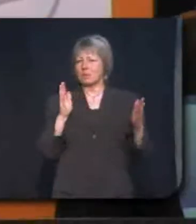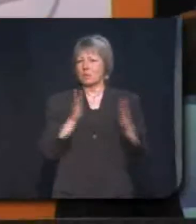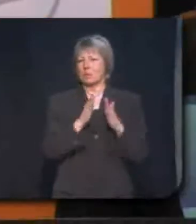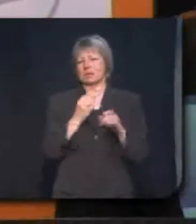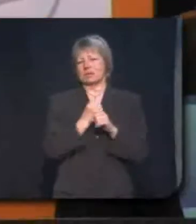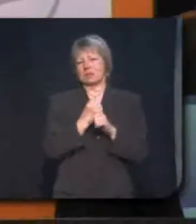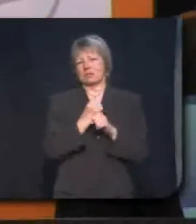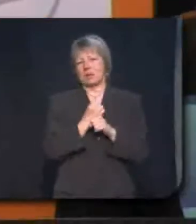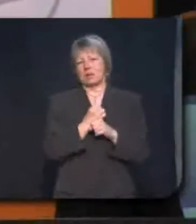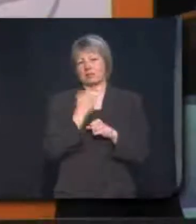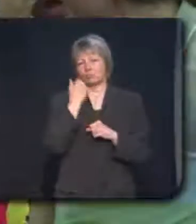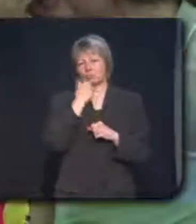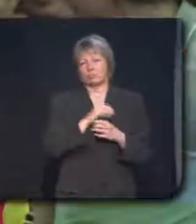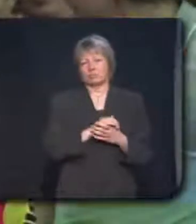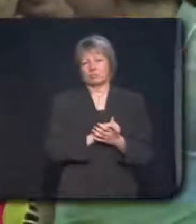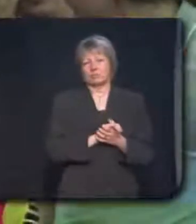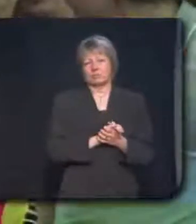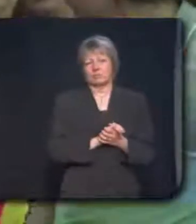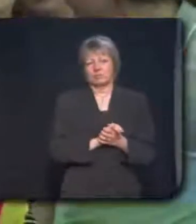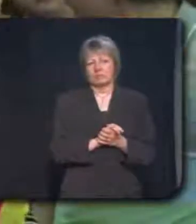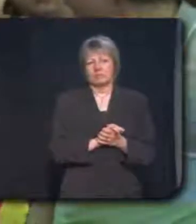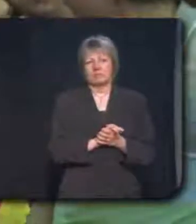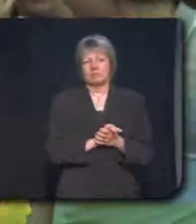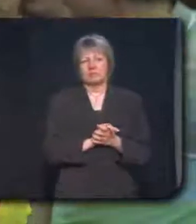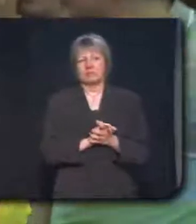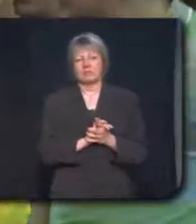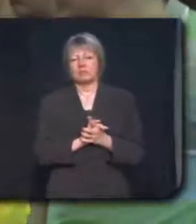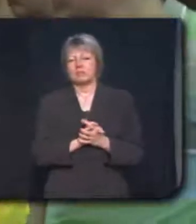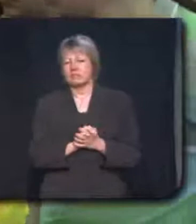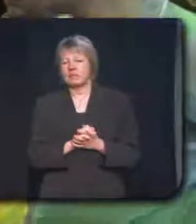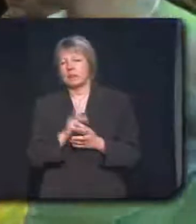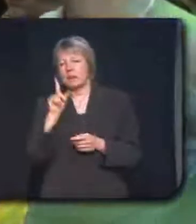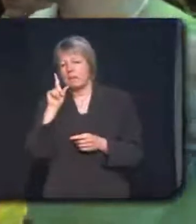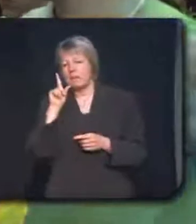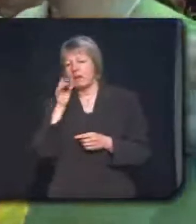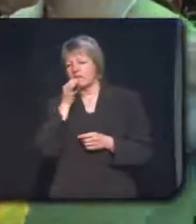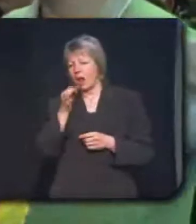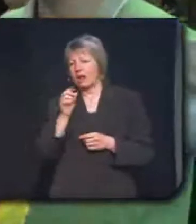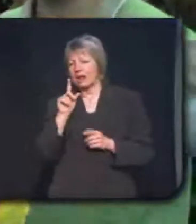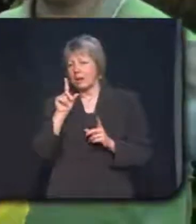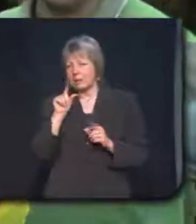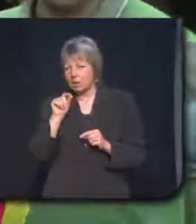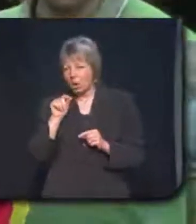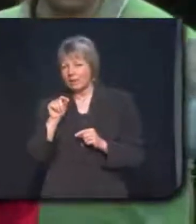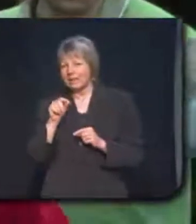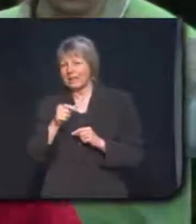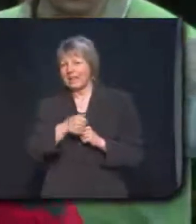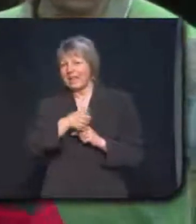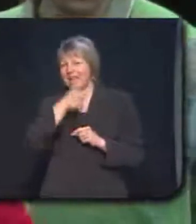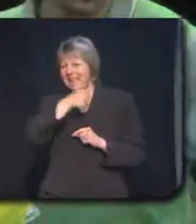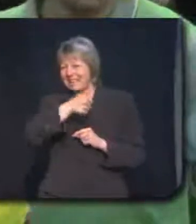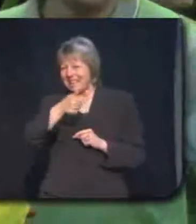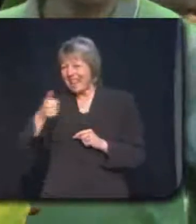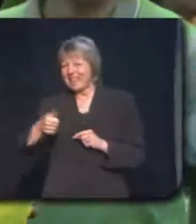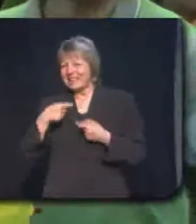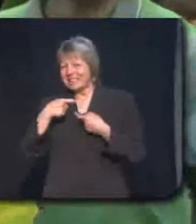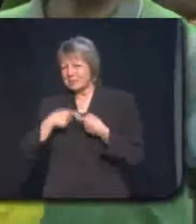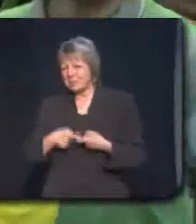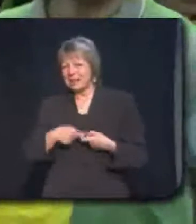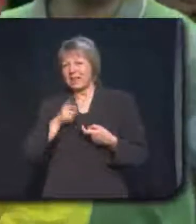nächste Frage bitte Leute den Textform dass jedes Mitglied bei jeder Abstimmungen Brief erhalten muss nein